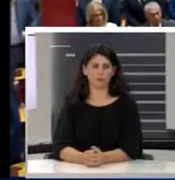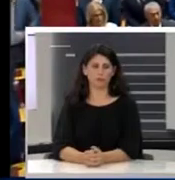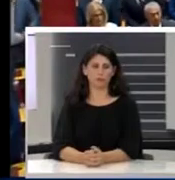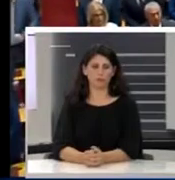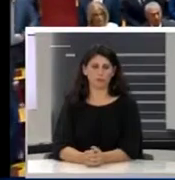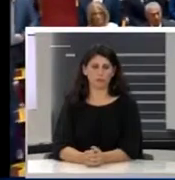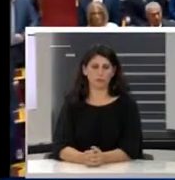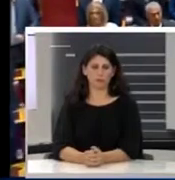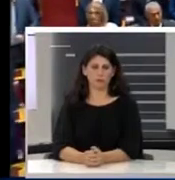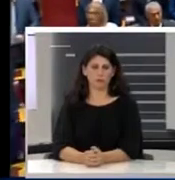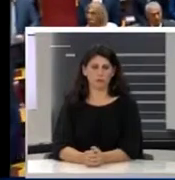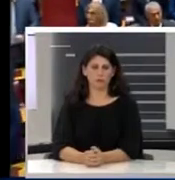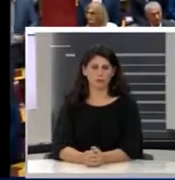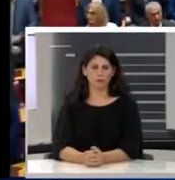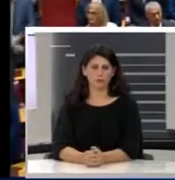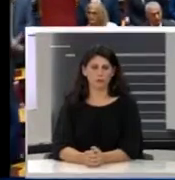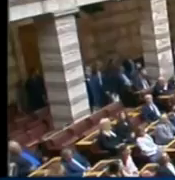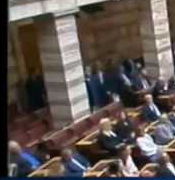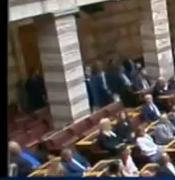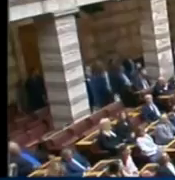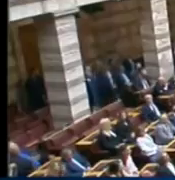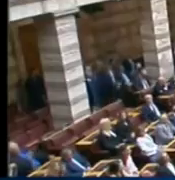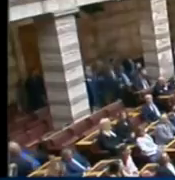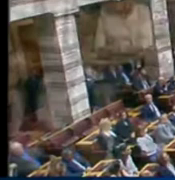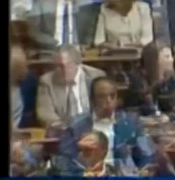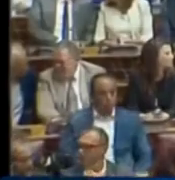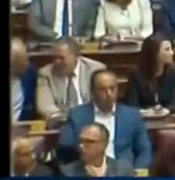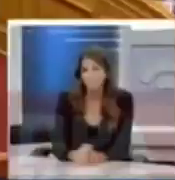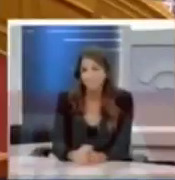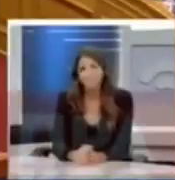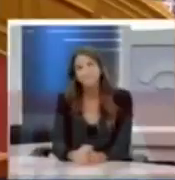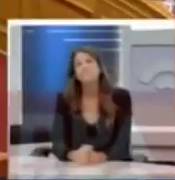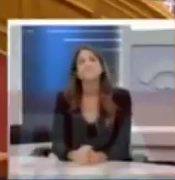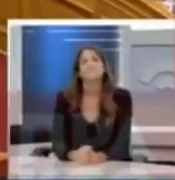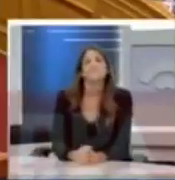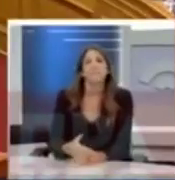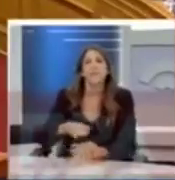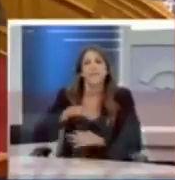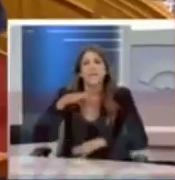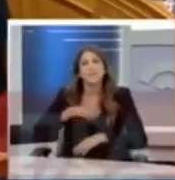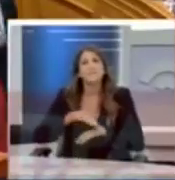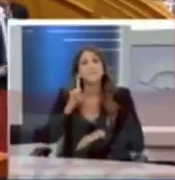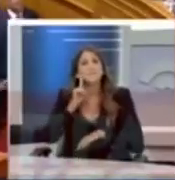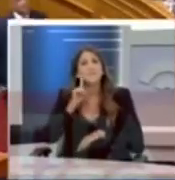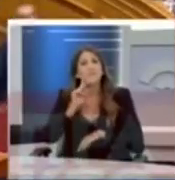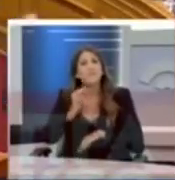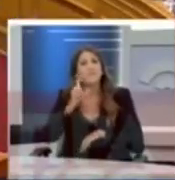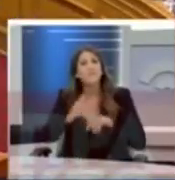λόγο μάλιστα πως αυτό δεν είναι για αναπτυξιακό νομοσχέδιο, είναι ωραίο μου πλυντήριο. Κυρίες και κύριοι βουλευτές, με το